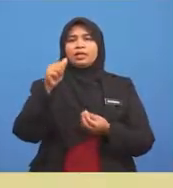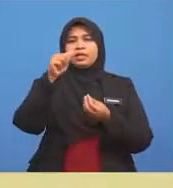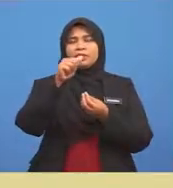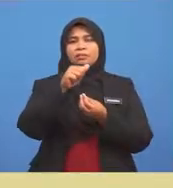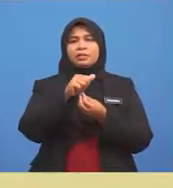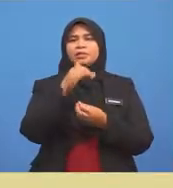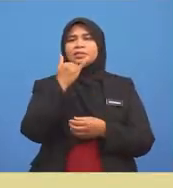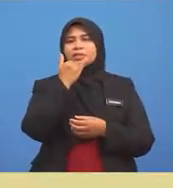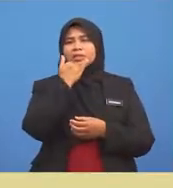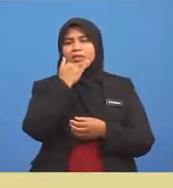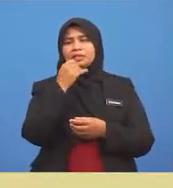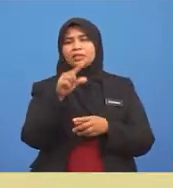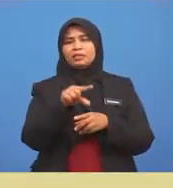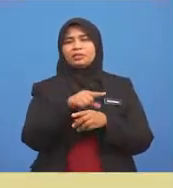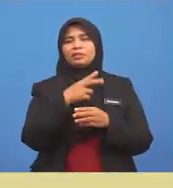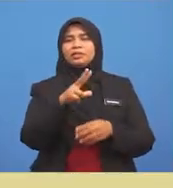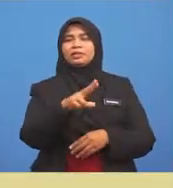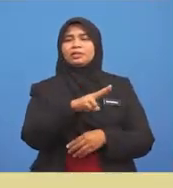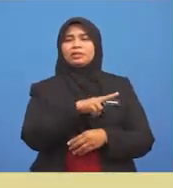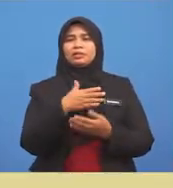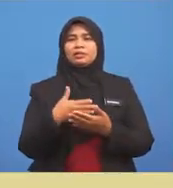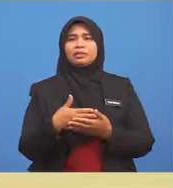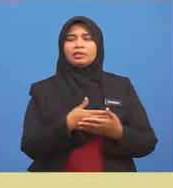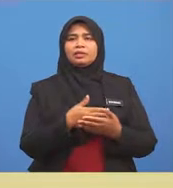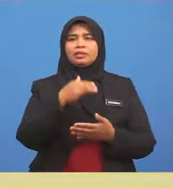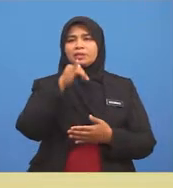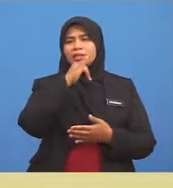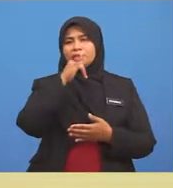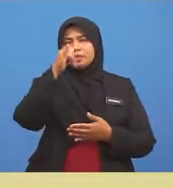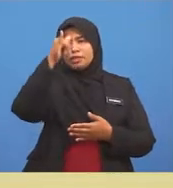akibat menyalahgunakan harta anak yatim.